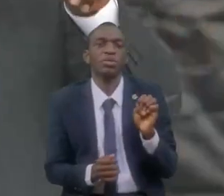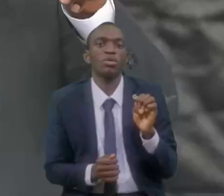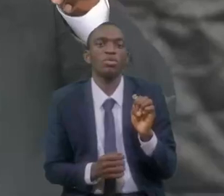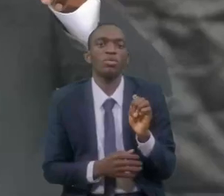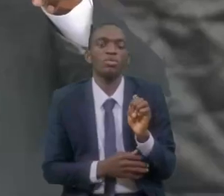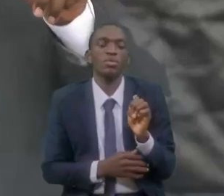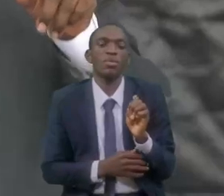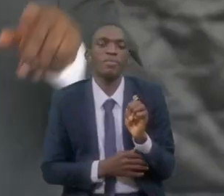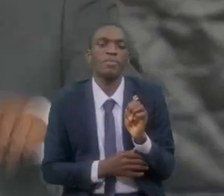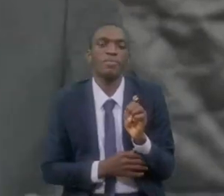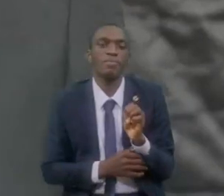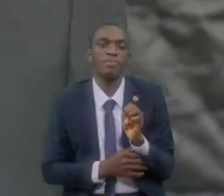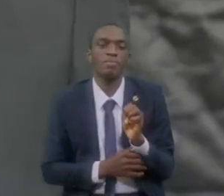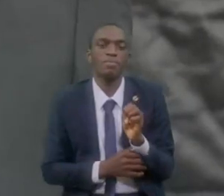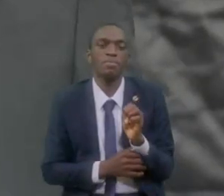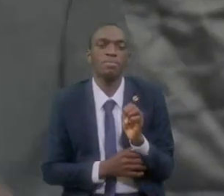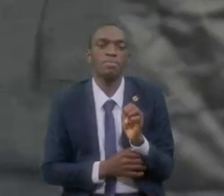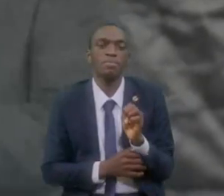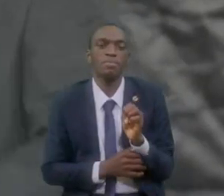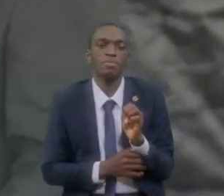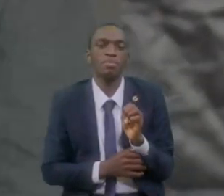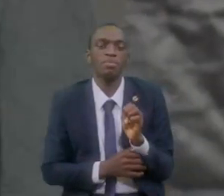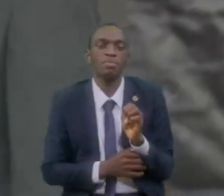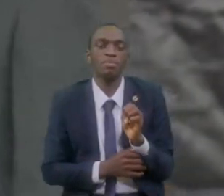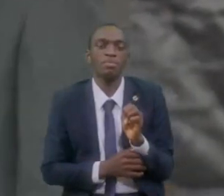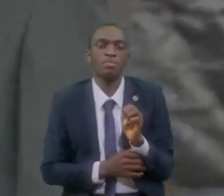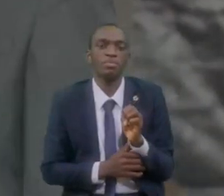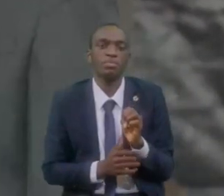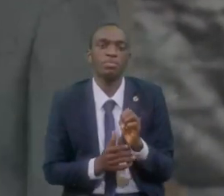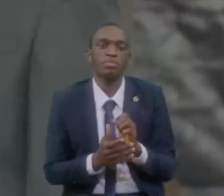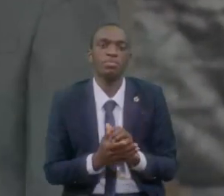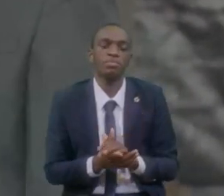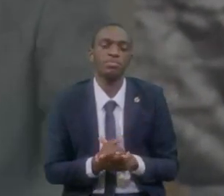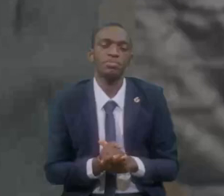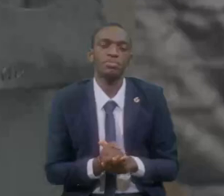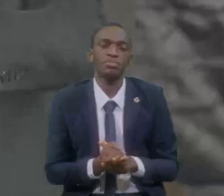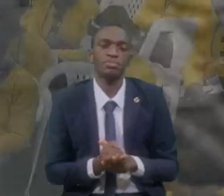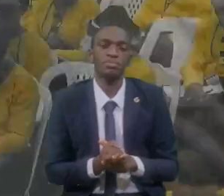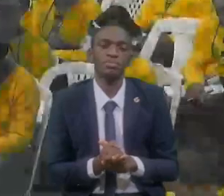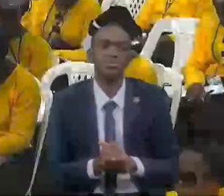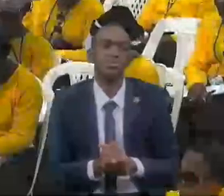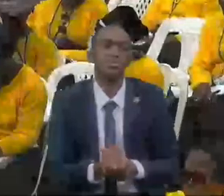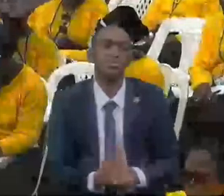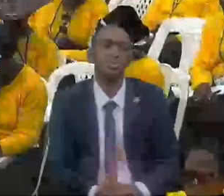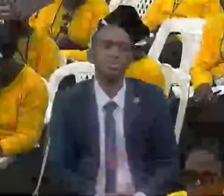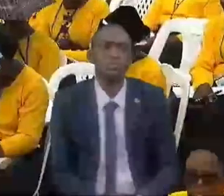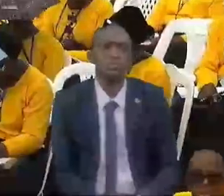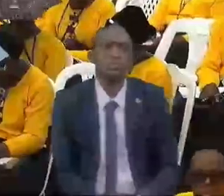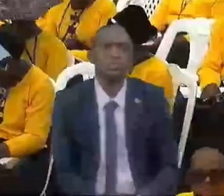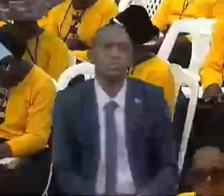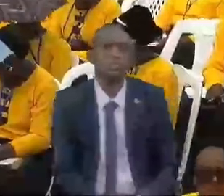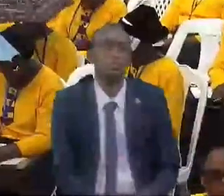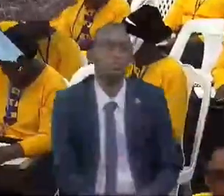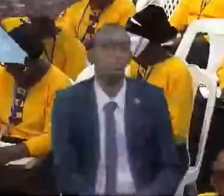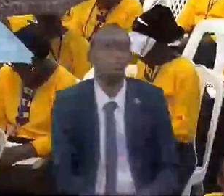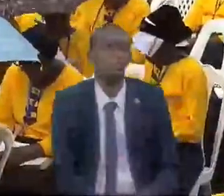C'est notre regard. Nous regardons par la foi. Nous regardons Calvaire maintenant par la foi. Afin